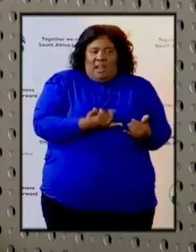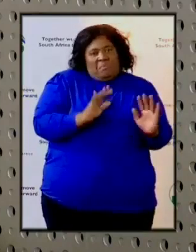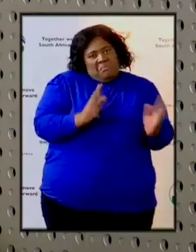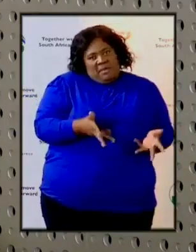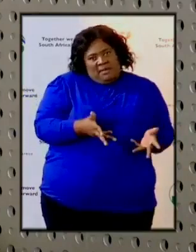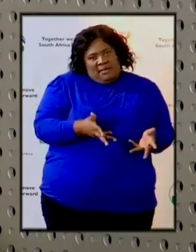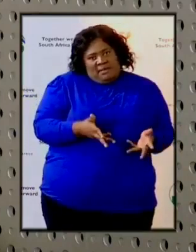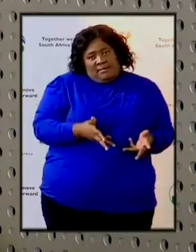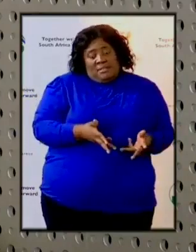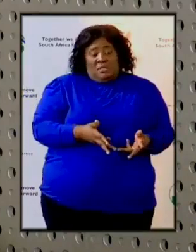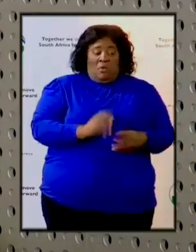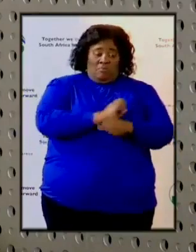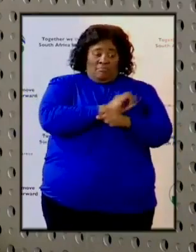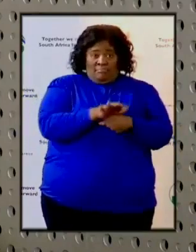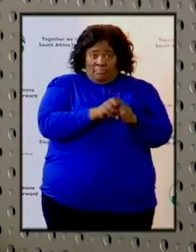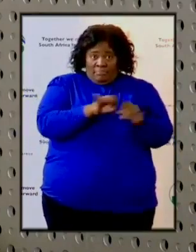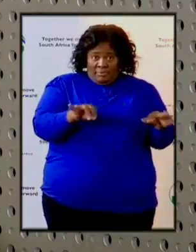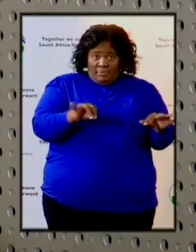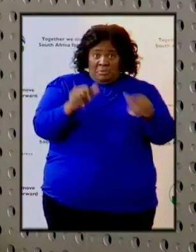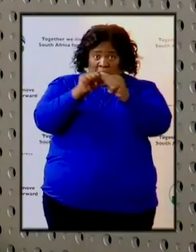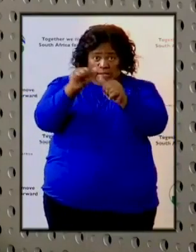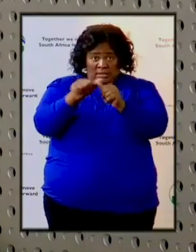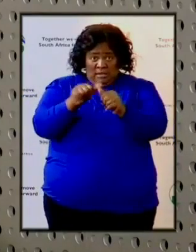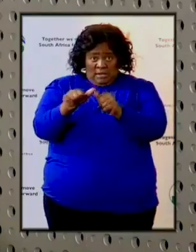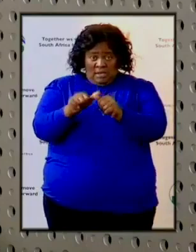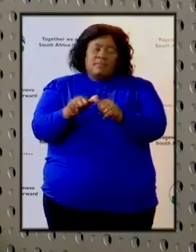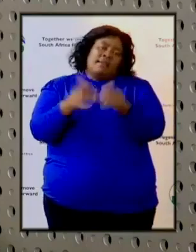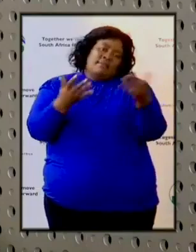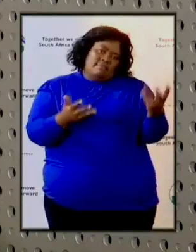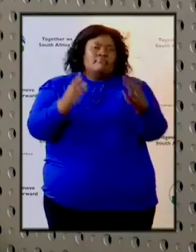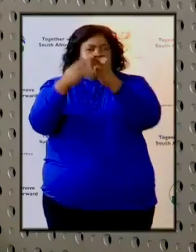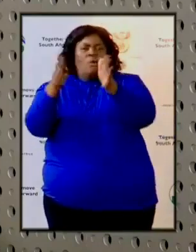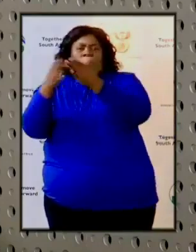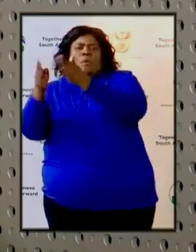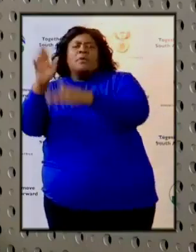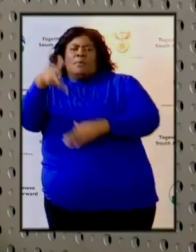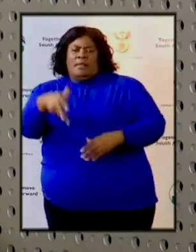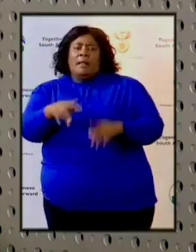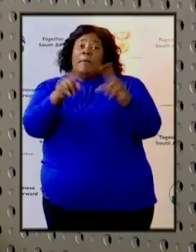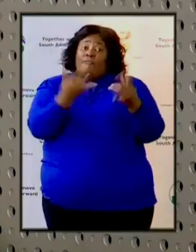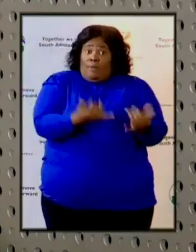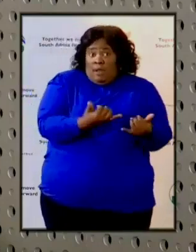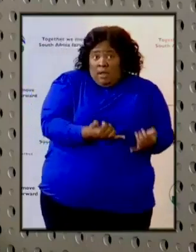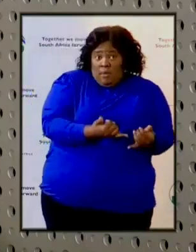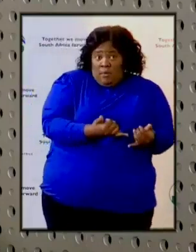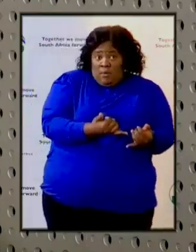mase kungasaliwa negciwane kuba enye into kodwa kwamanje sakhuluma ngokulwa negciwane